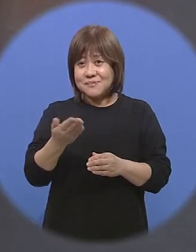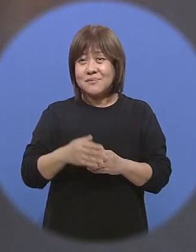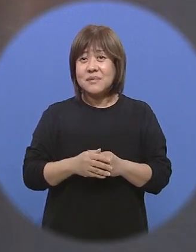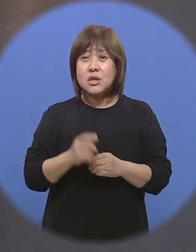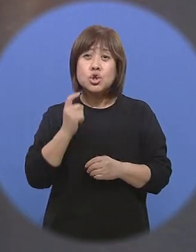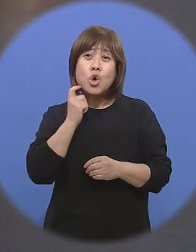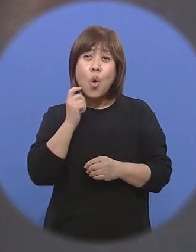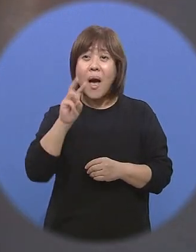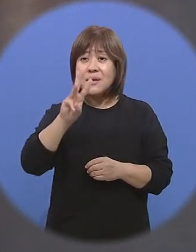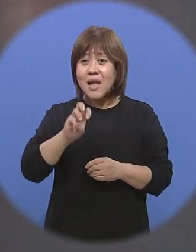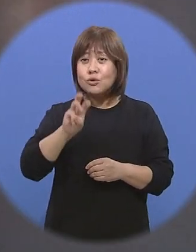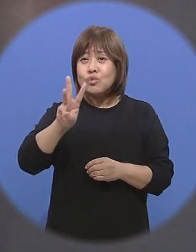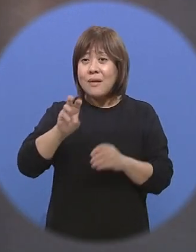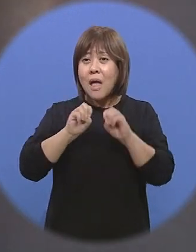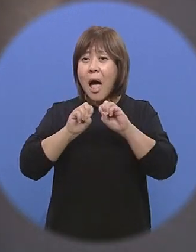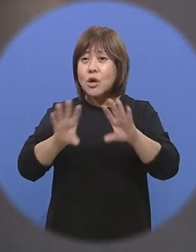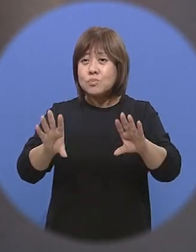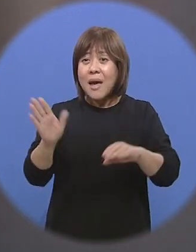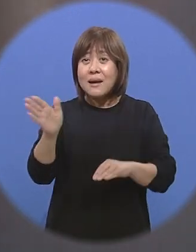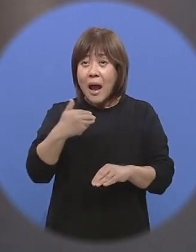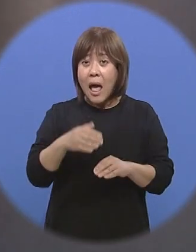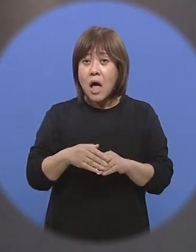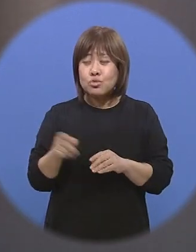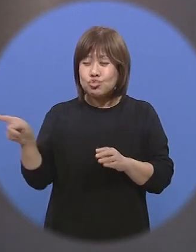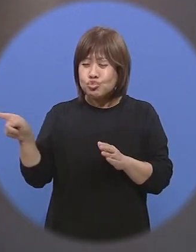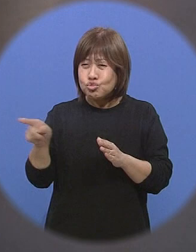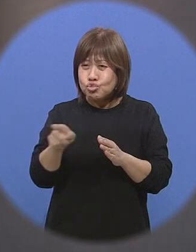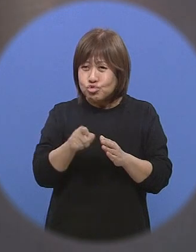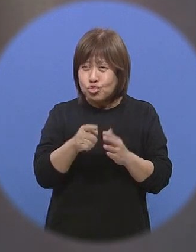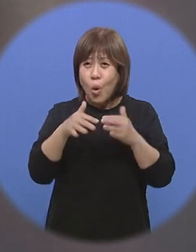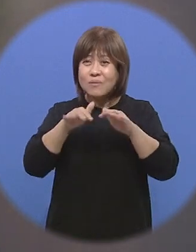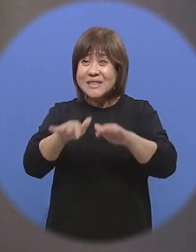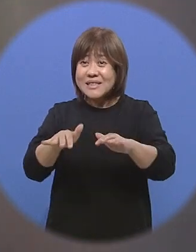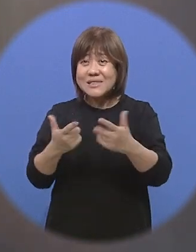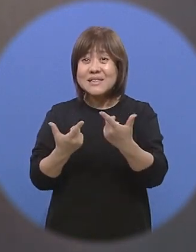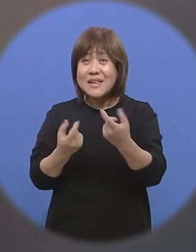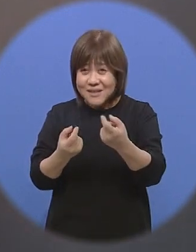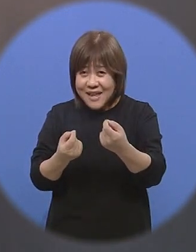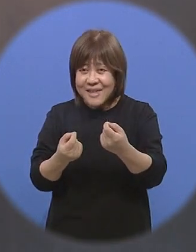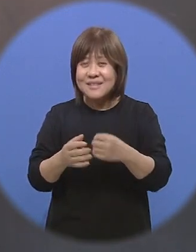昭和33年の発売以来長く愛されていますよね。